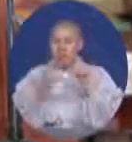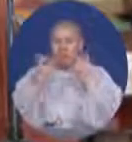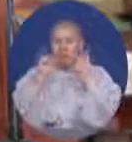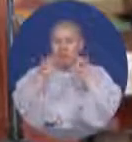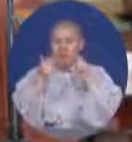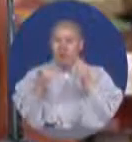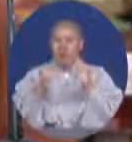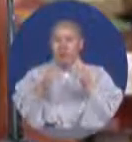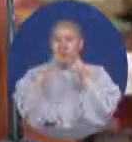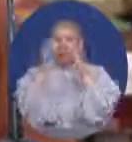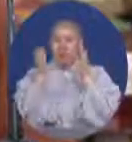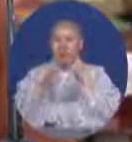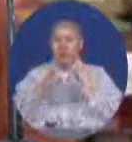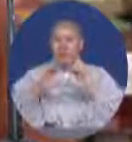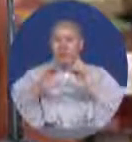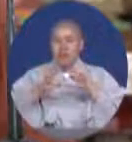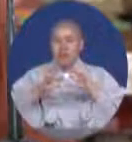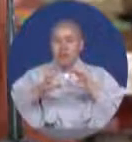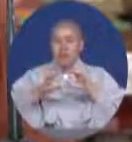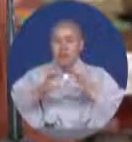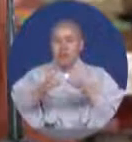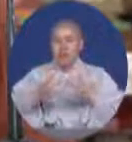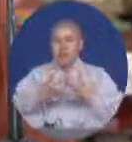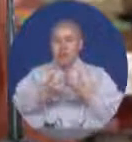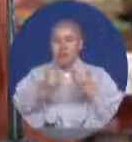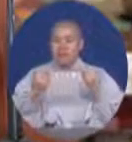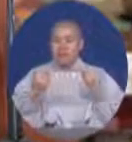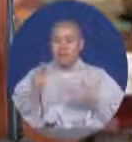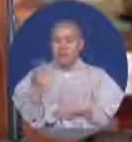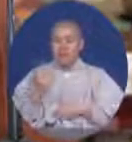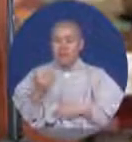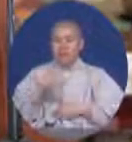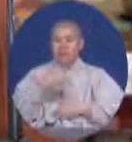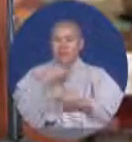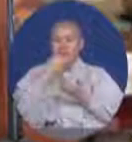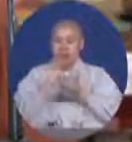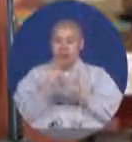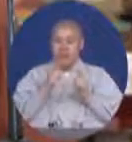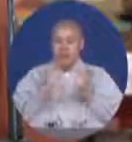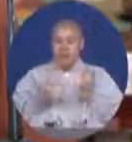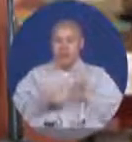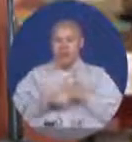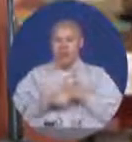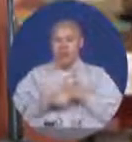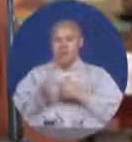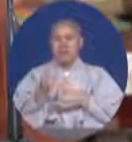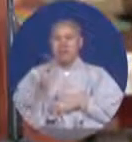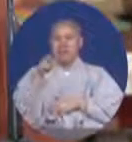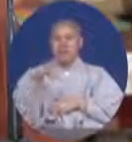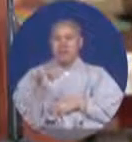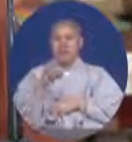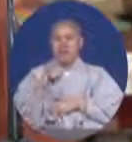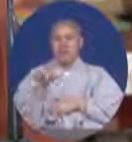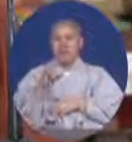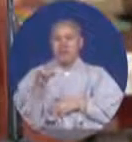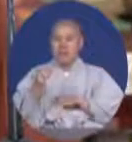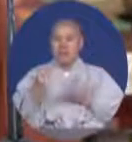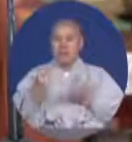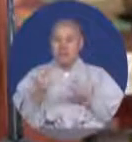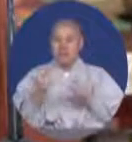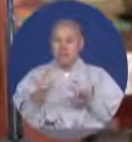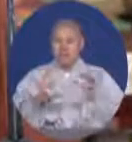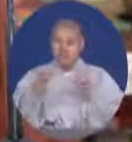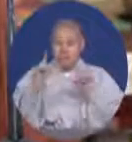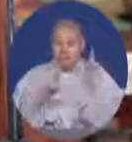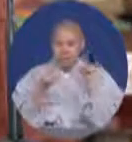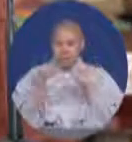다 여인다라는 게 뭐예요? 상에 속지 않는 거거든. 이게 허수아비와 같은 상인데 여기에